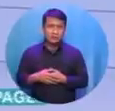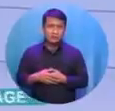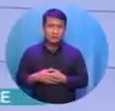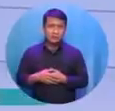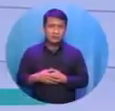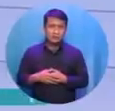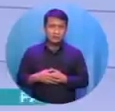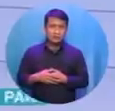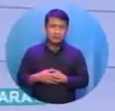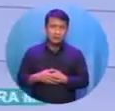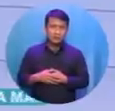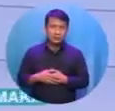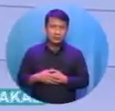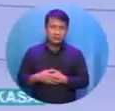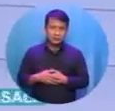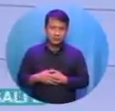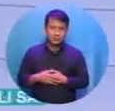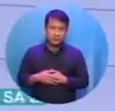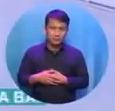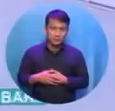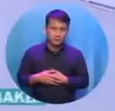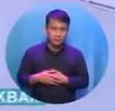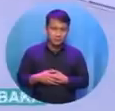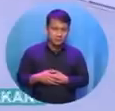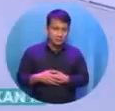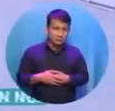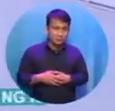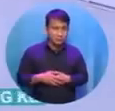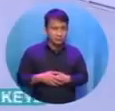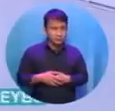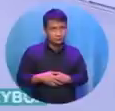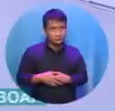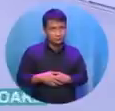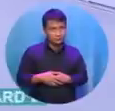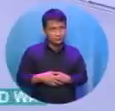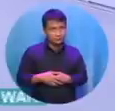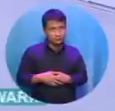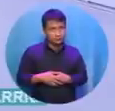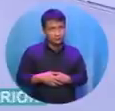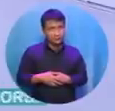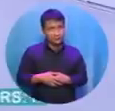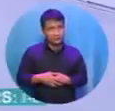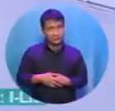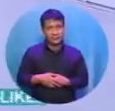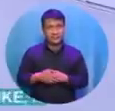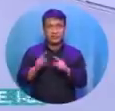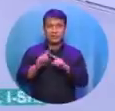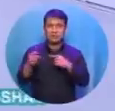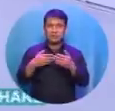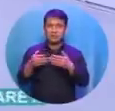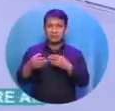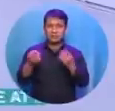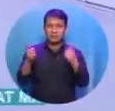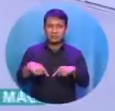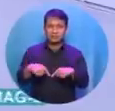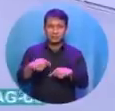Oh. Unandayaan itin. Na nga, sa. Translation. Ano na ba yan,